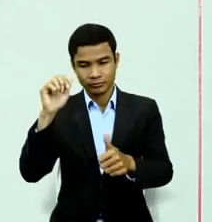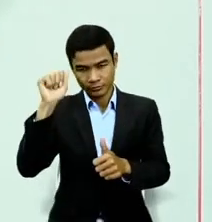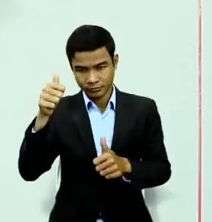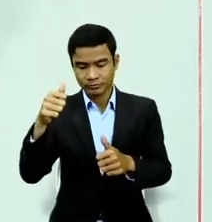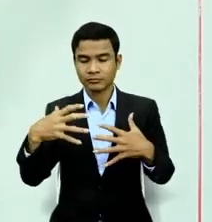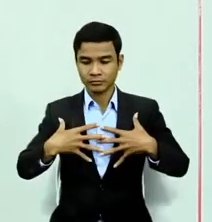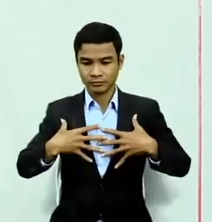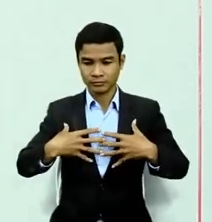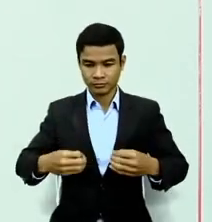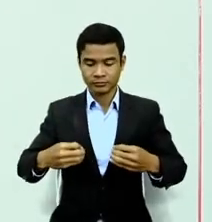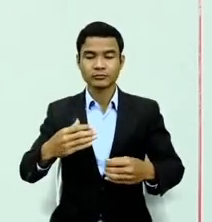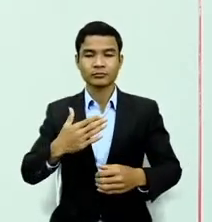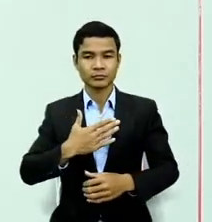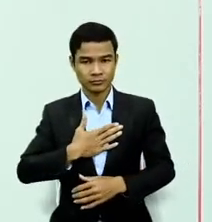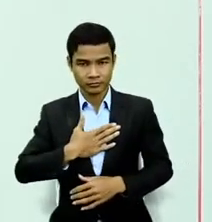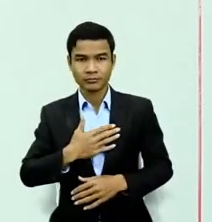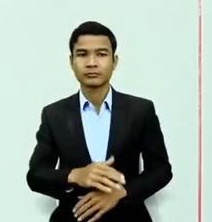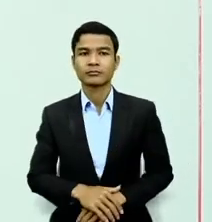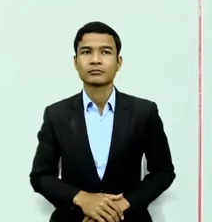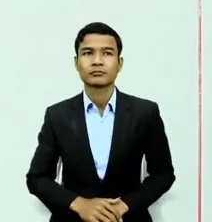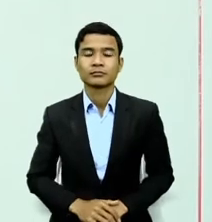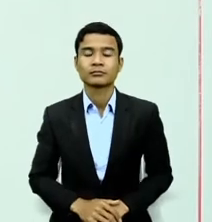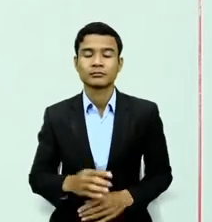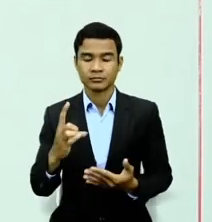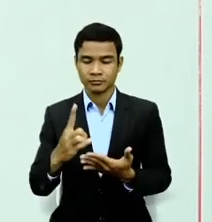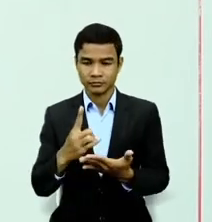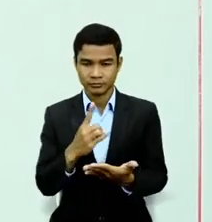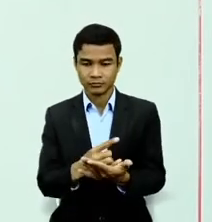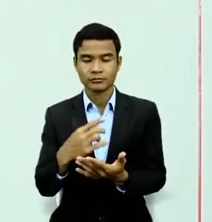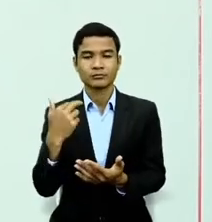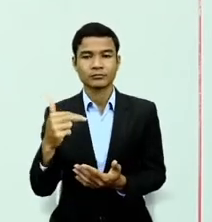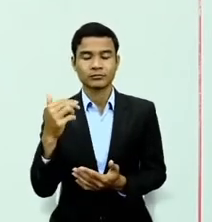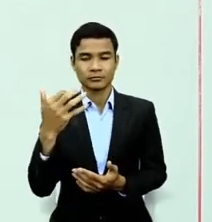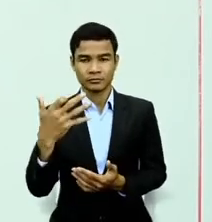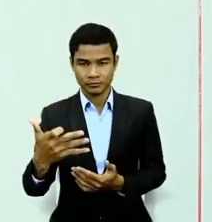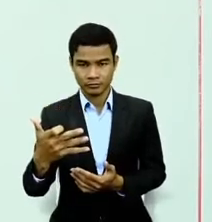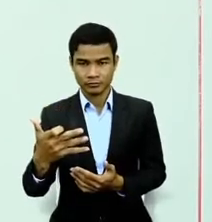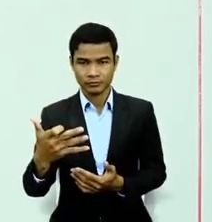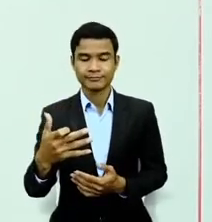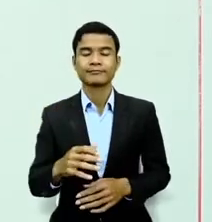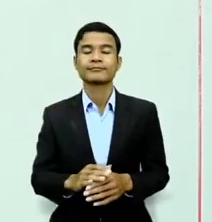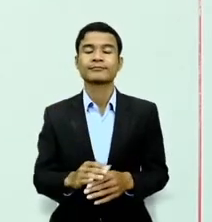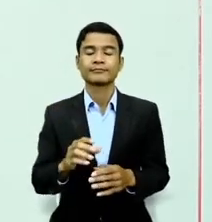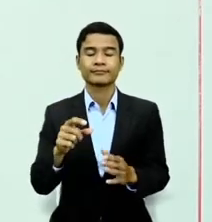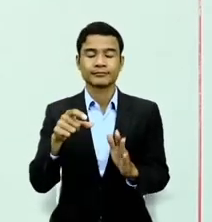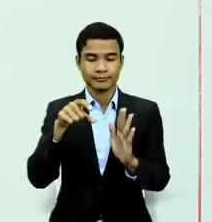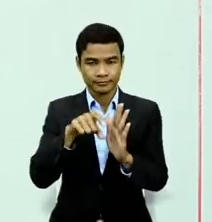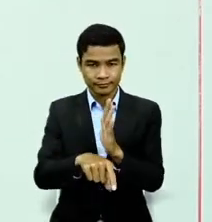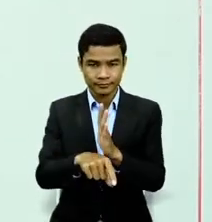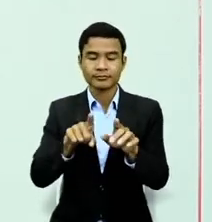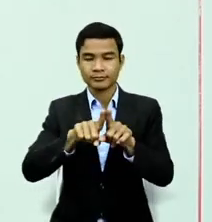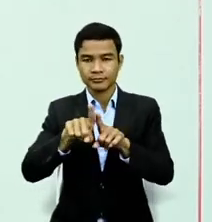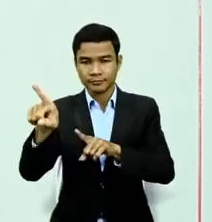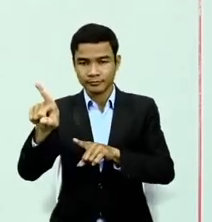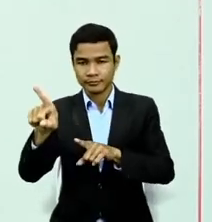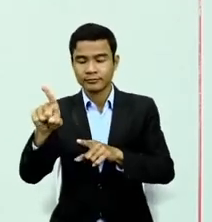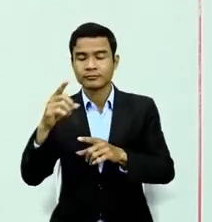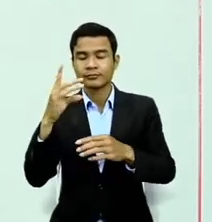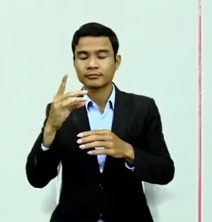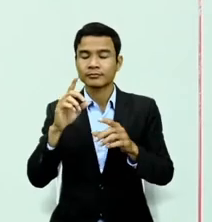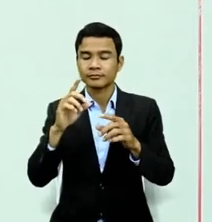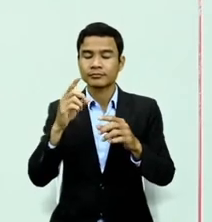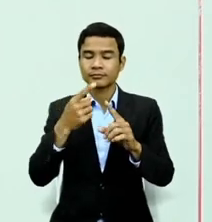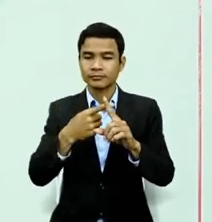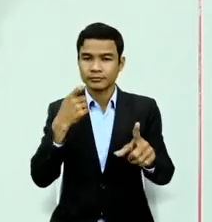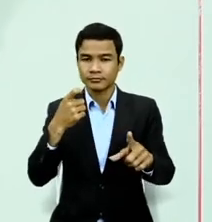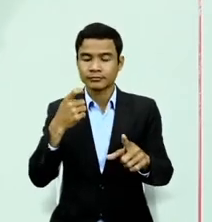rồi bóc nhộm mê riêng ti phạm bấy cá chia viễn bì cá